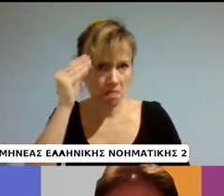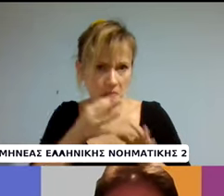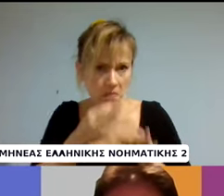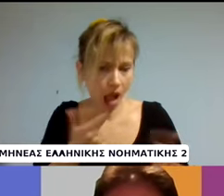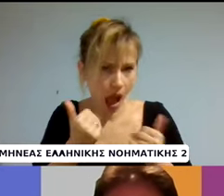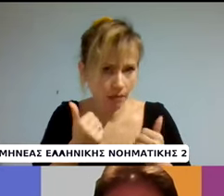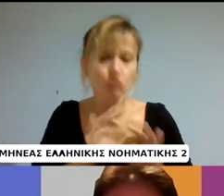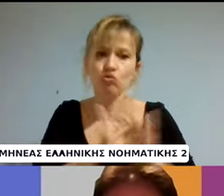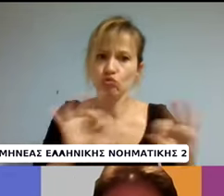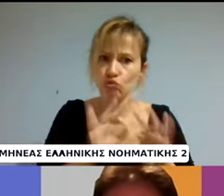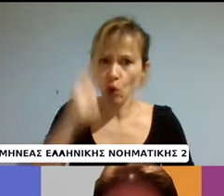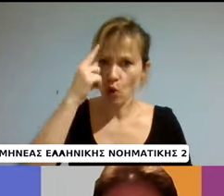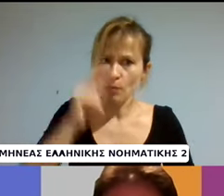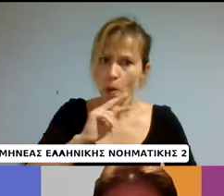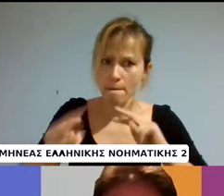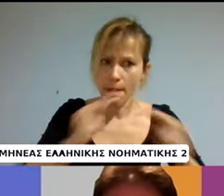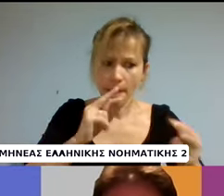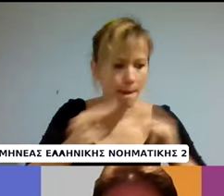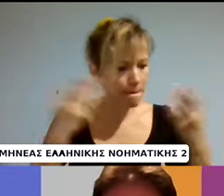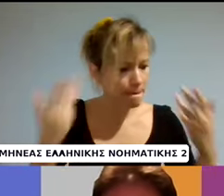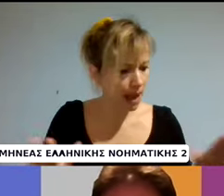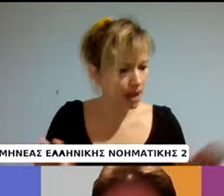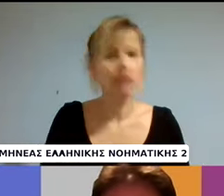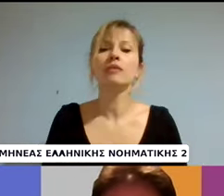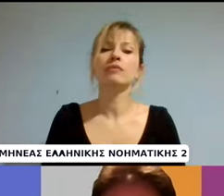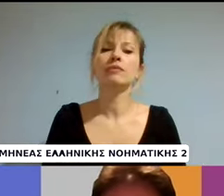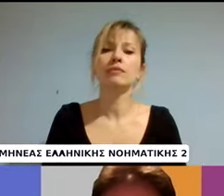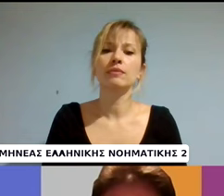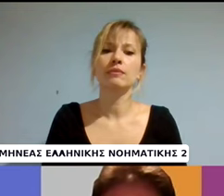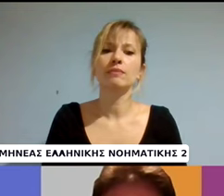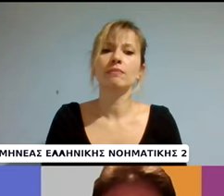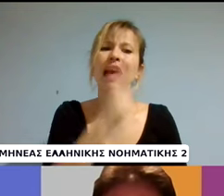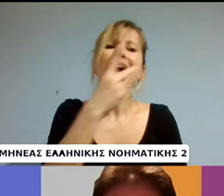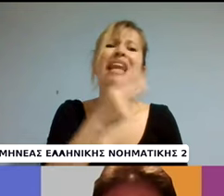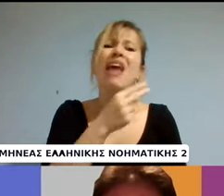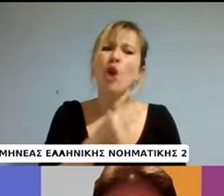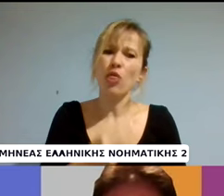έχουν καλυφθεί τα ερωτήματά μας. Και ένα-δυο ακόμα τα απαντάω εγώ προσωπικά.